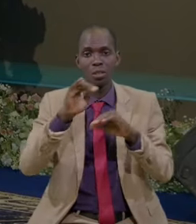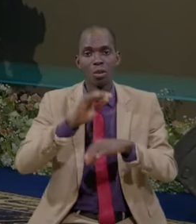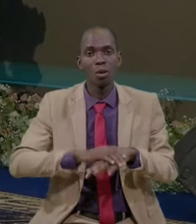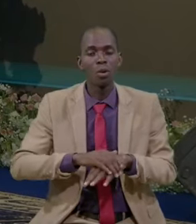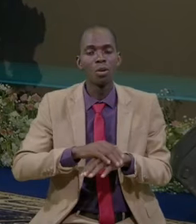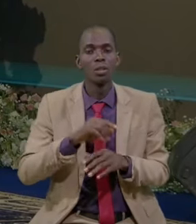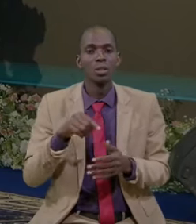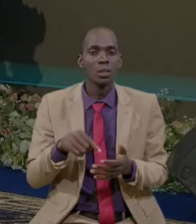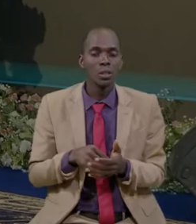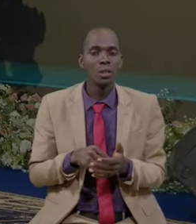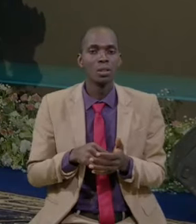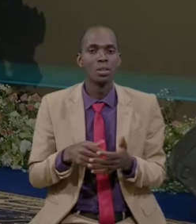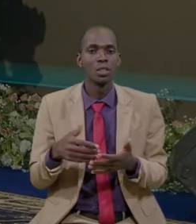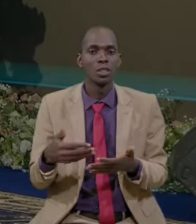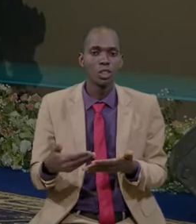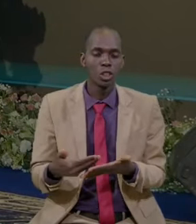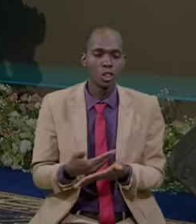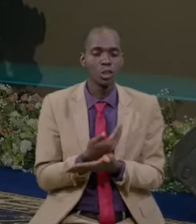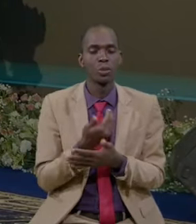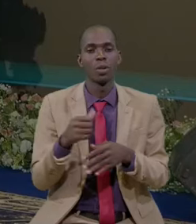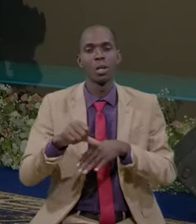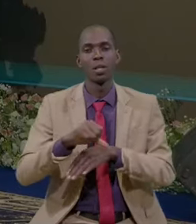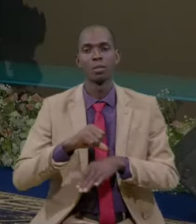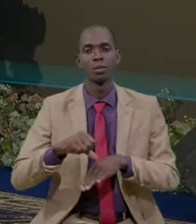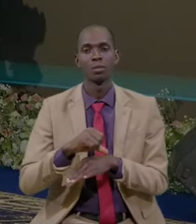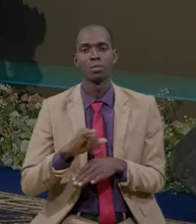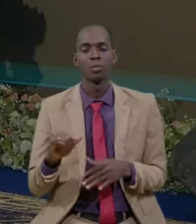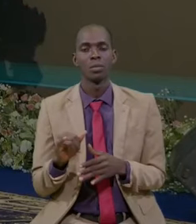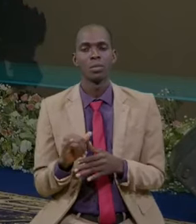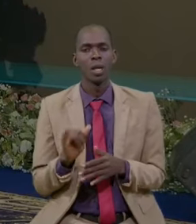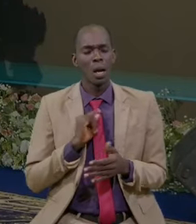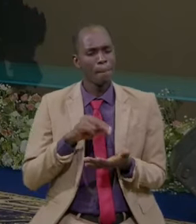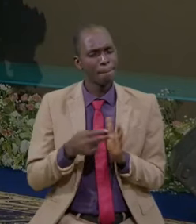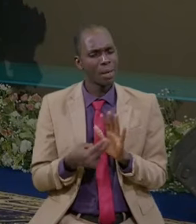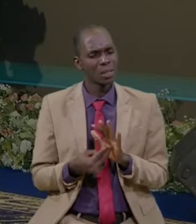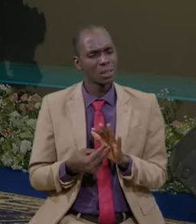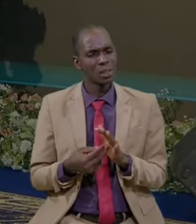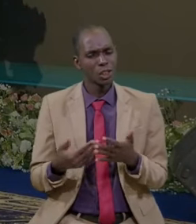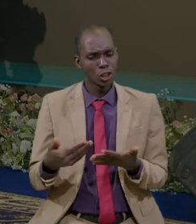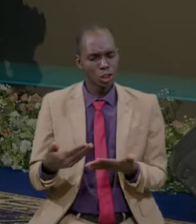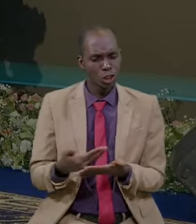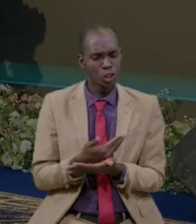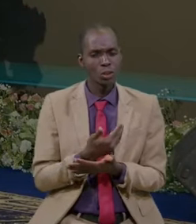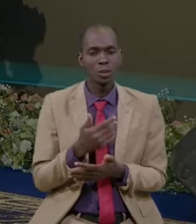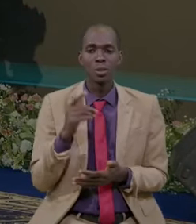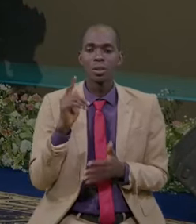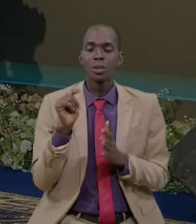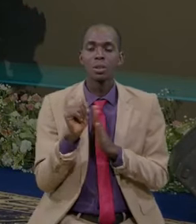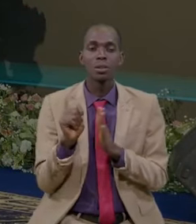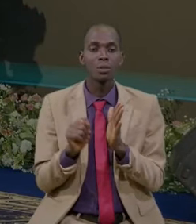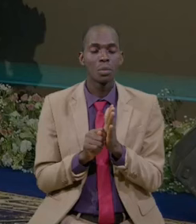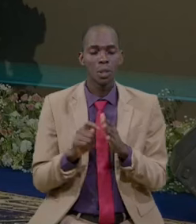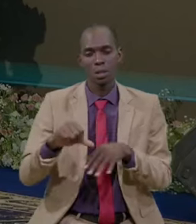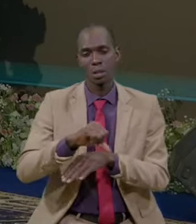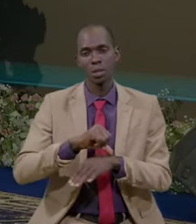cette nouvelle onction. La nouvelle onction, quand il dit nouvelle onction, j'ai vu l'onction du Nouveau Testament.